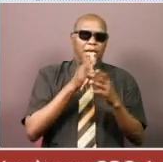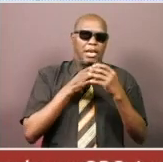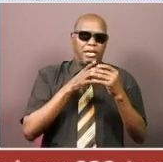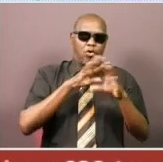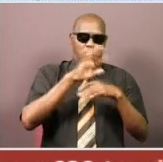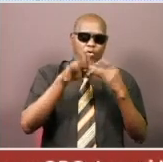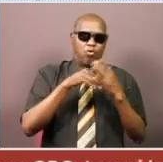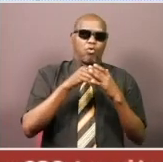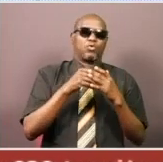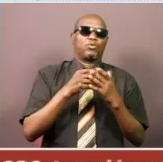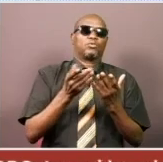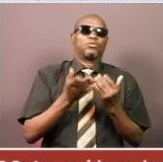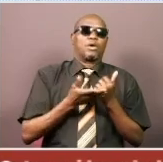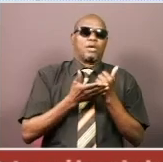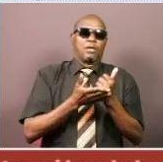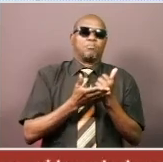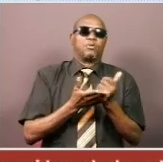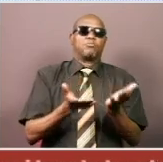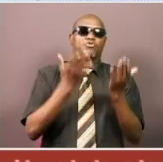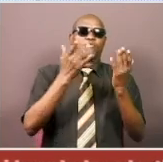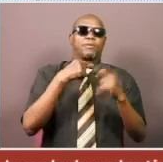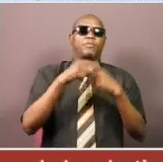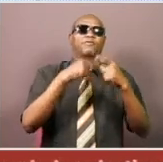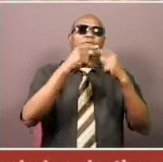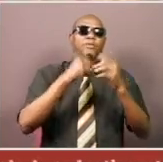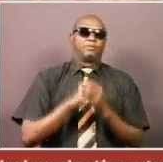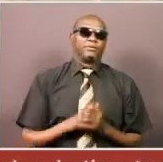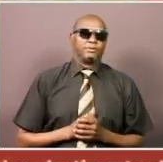kuimarisha maendeleo nchini. Chris Ahati na maelezo zaidi.